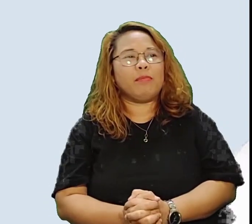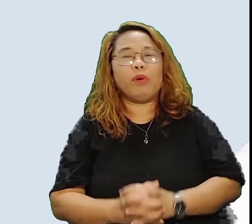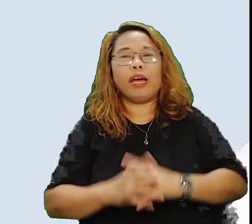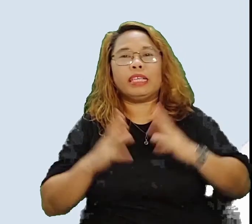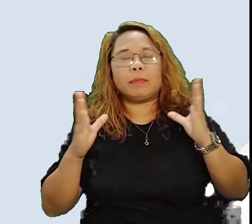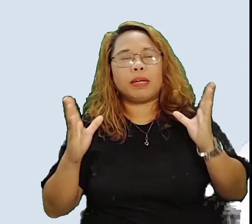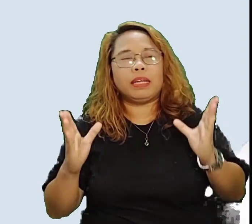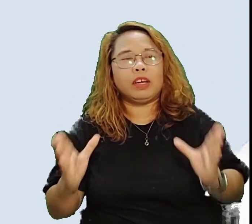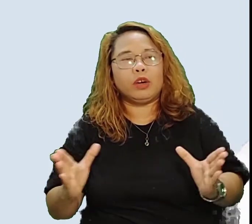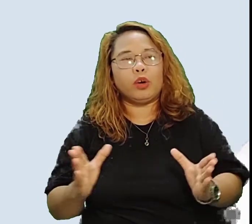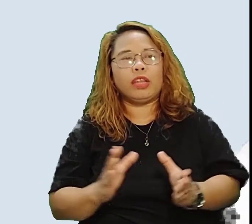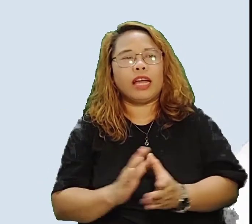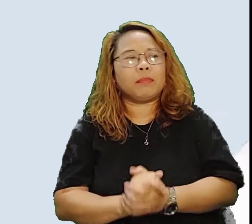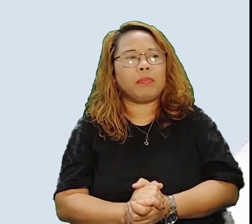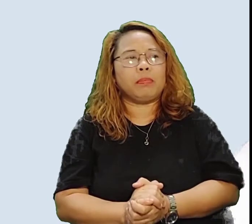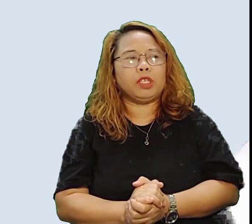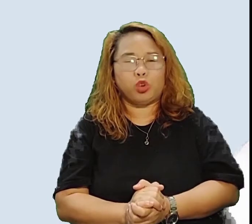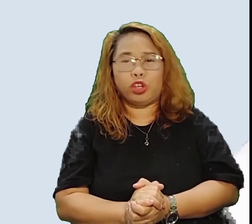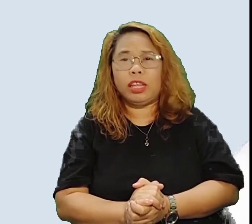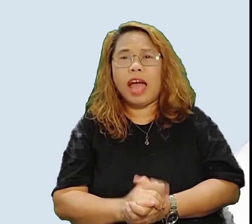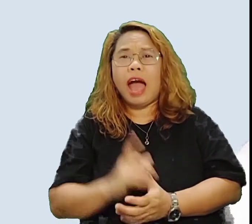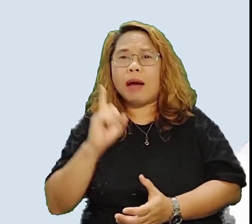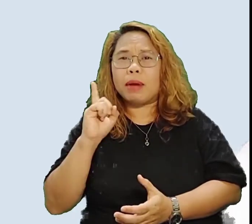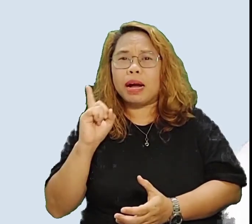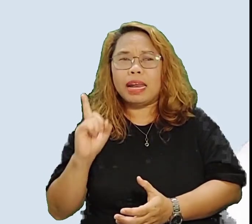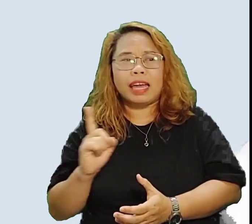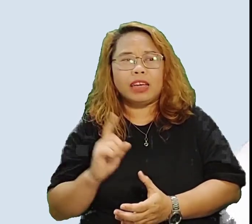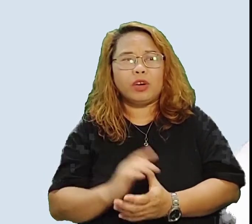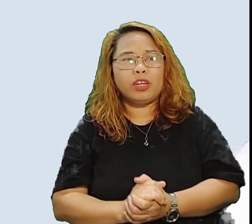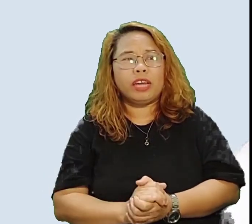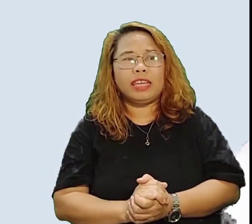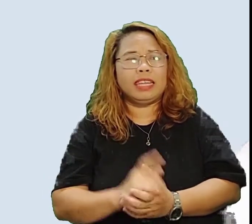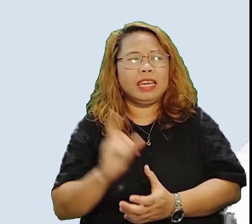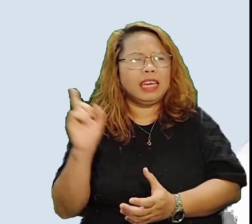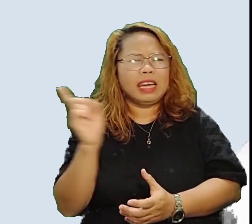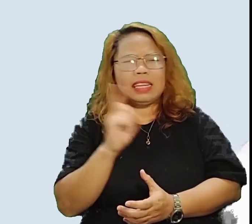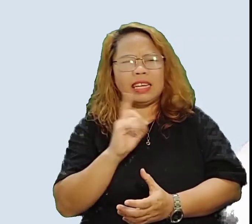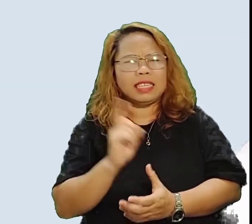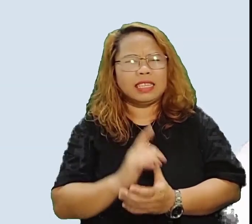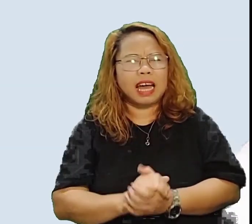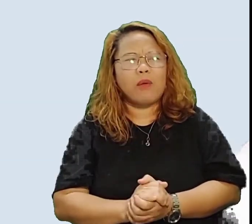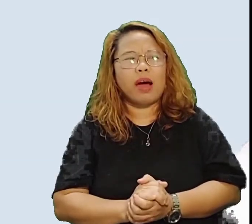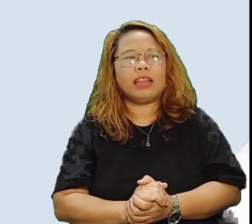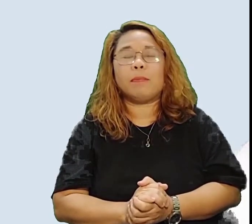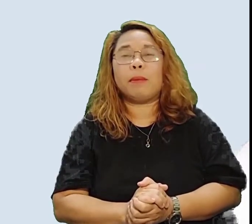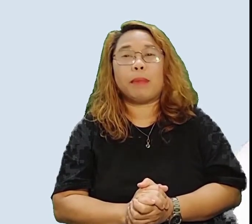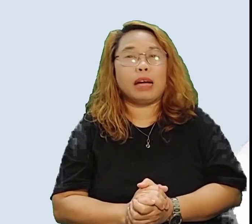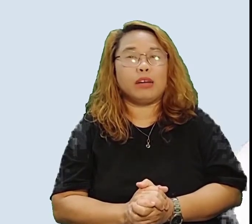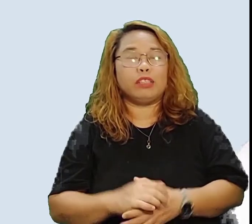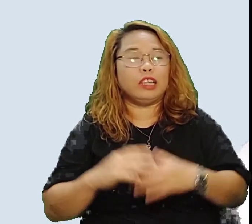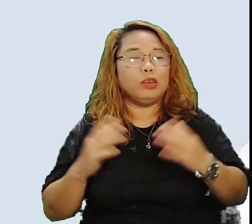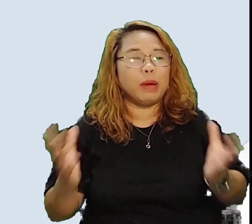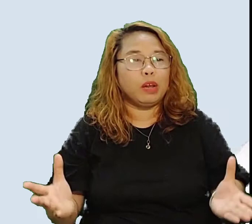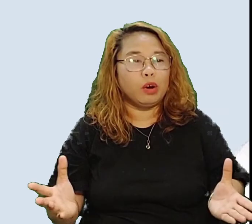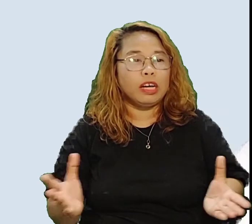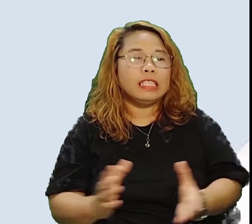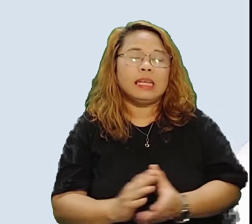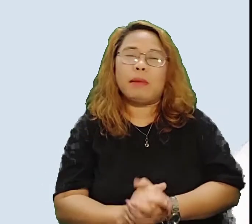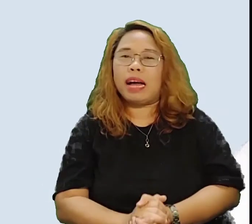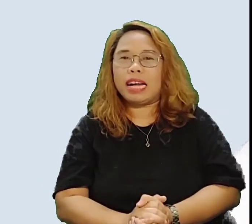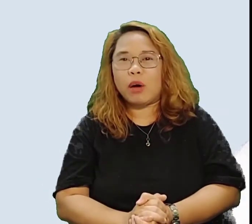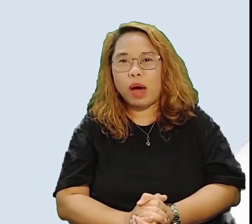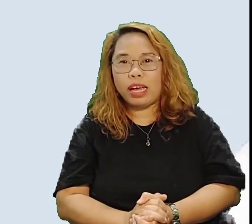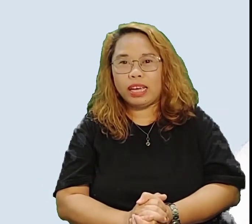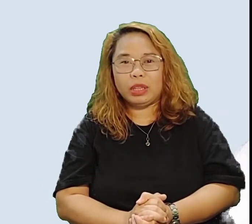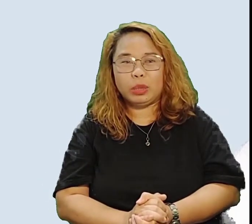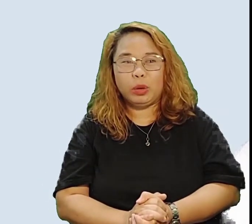ng kanilang buhay sa paglilingkod at pagmimisyon, ang mga laiko na hindi nagsasawa at napapagod na dumalo